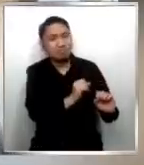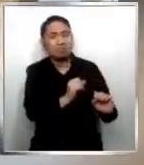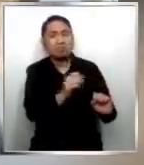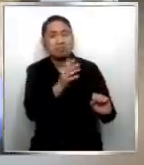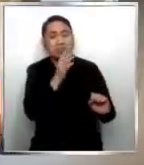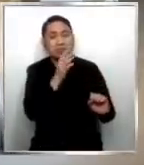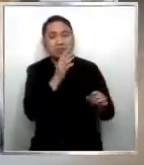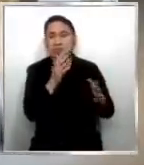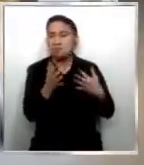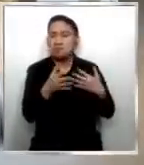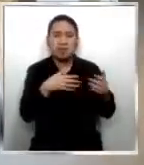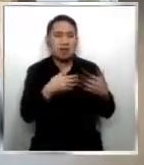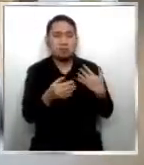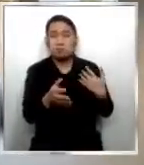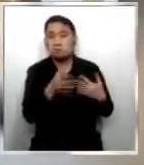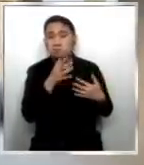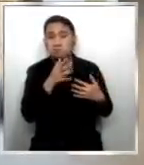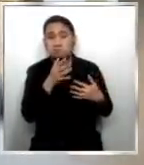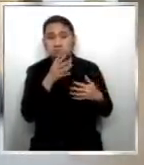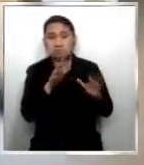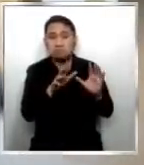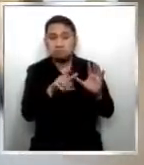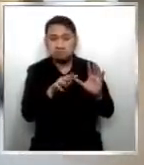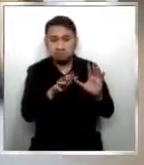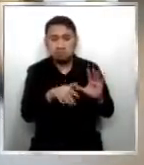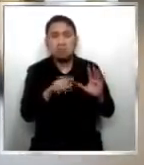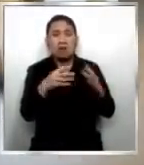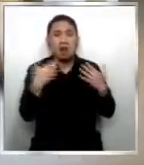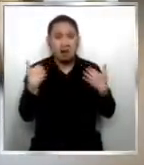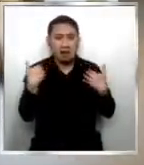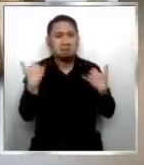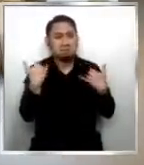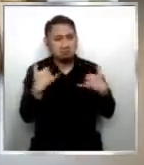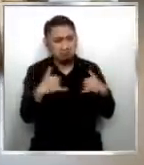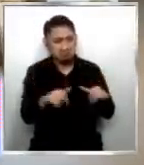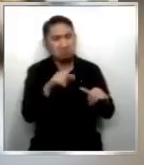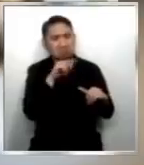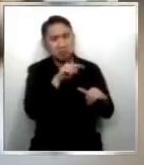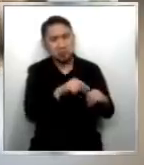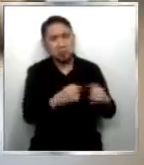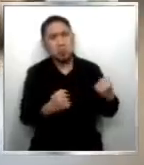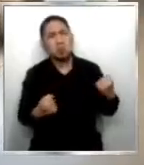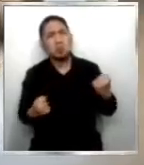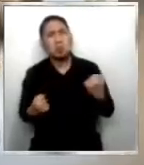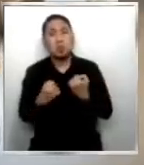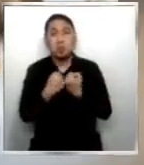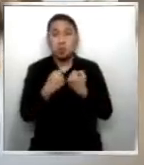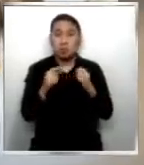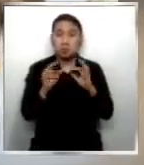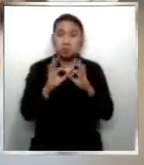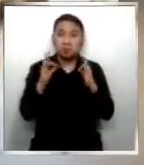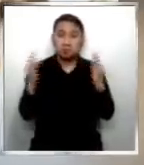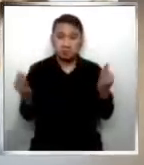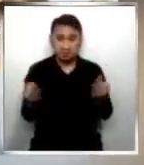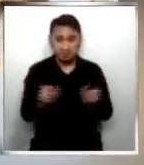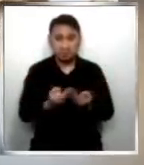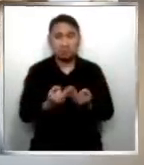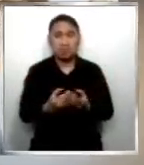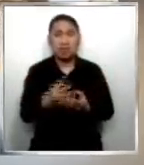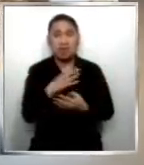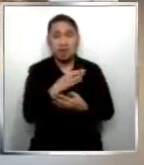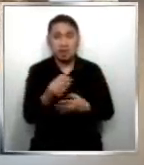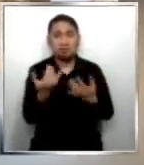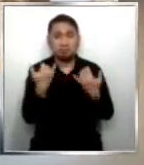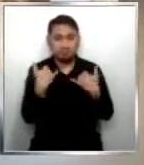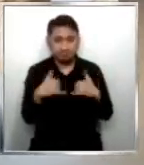niya po, magawa pa rin niyang itaguyod yung pamilya namin. Magawa pa rin